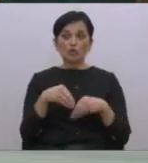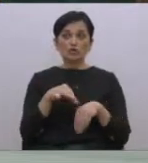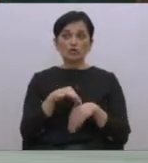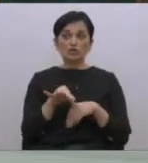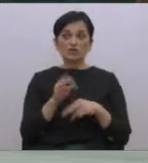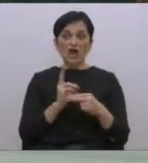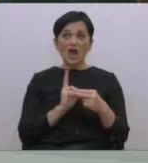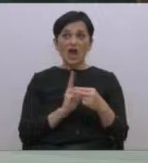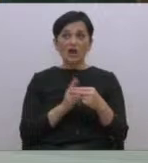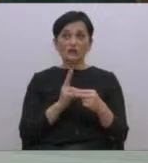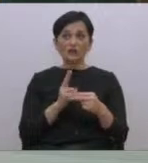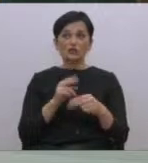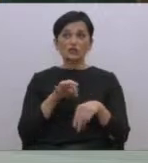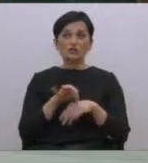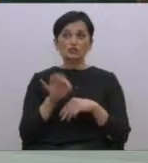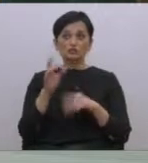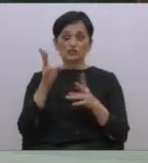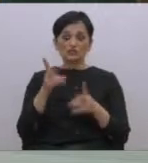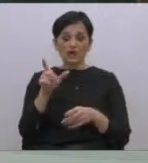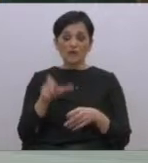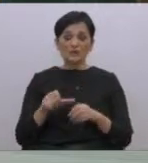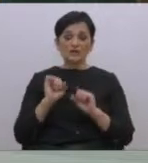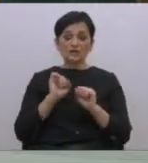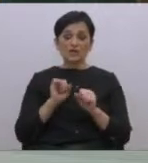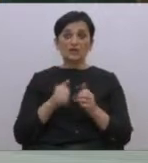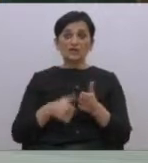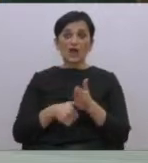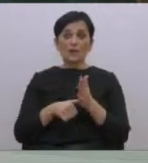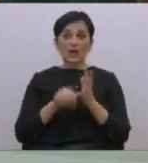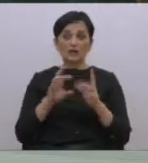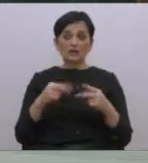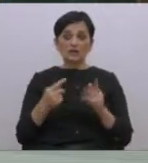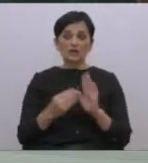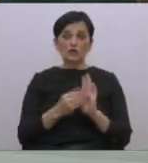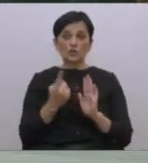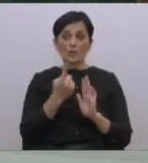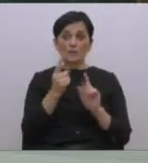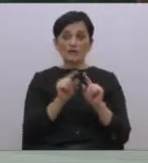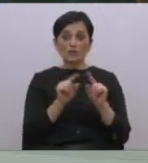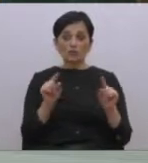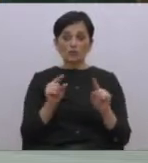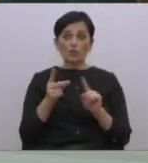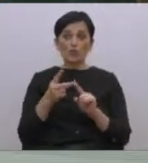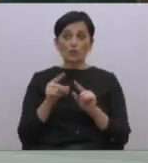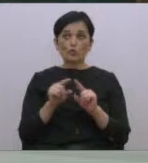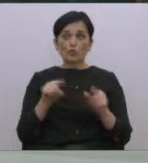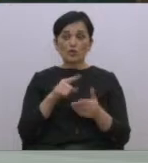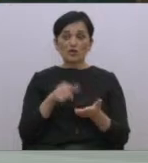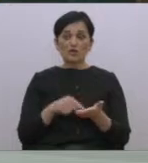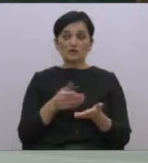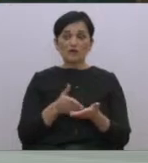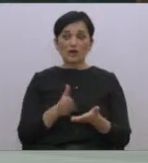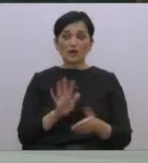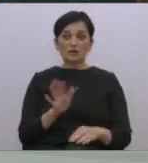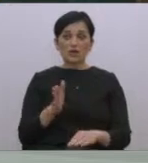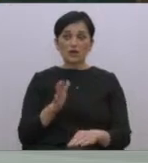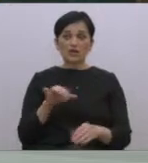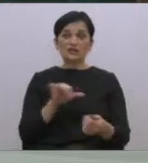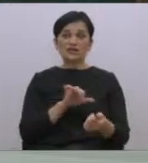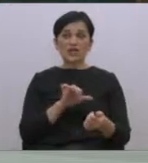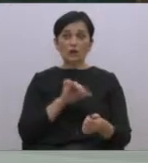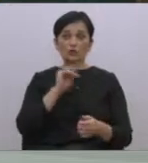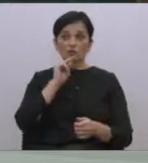ძალადობის სახვითი ძალადობის ხელთა დაცვისა და დახმარების შესახებ კანონშიცვლილება პირველ მუხლთან არ არის კითხვა მეორესთანაც არ არის კითხვა